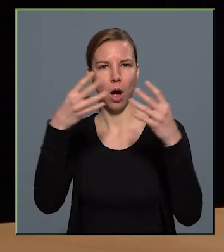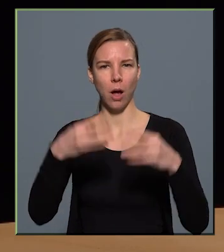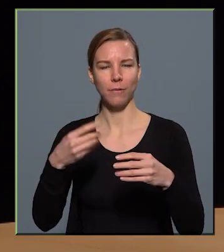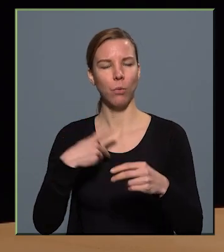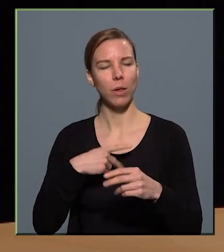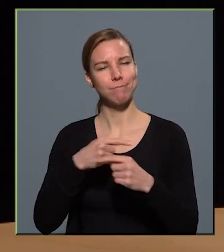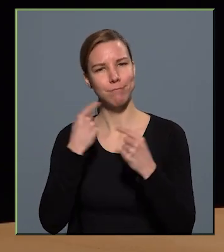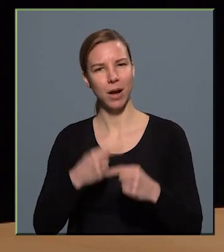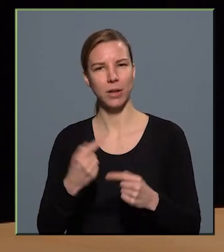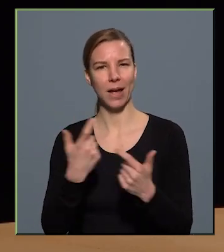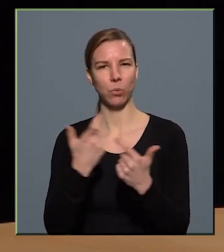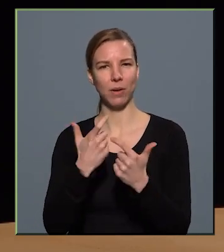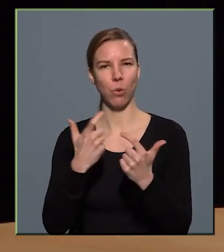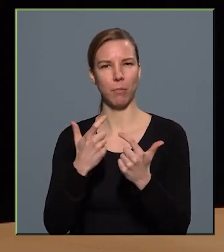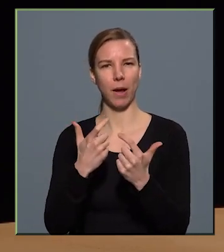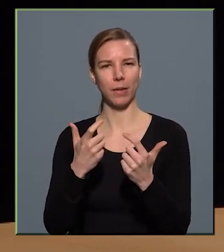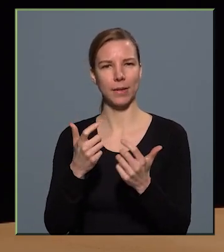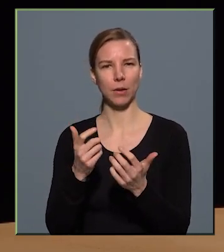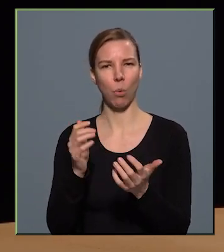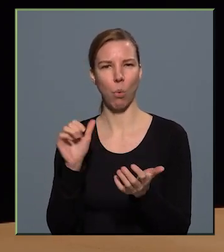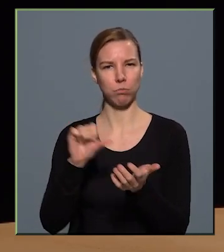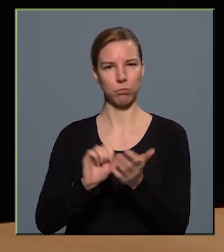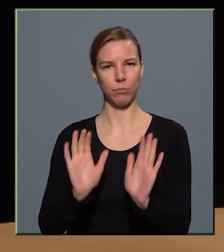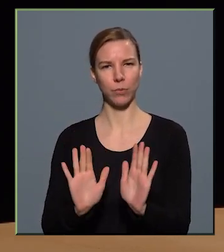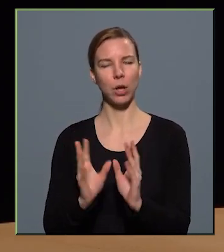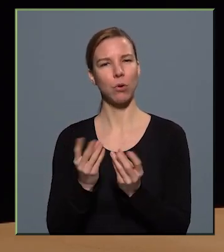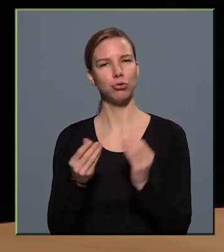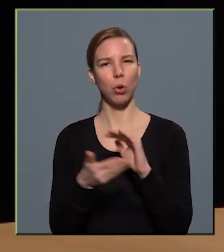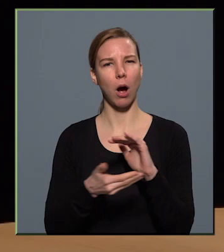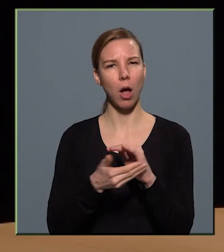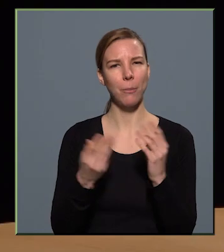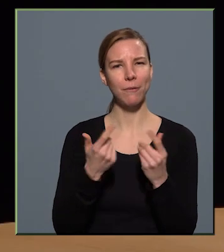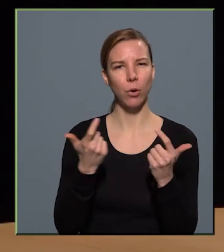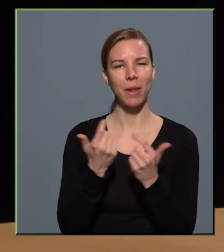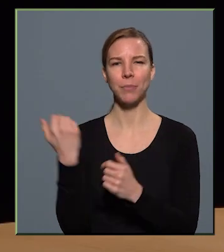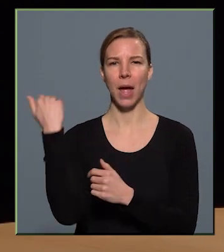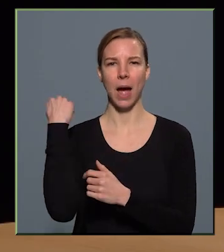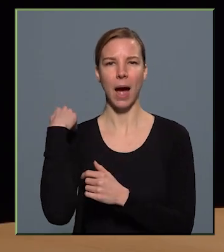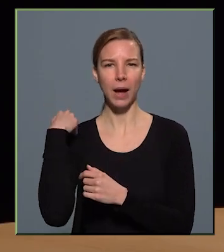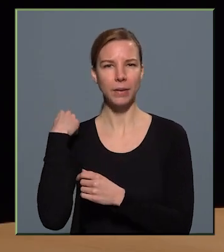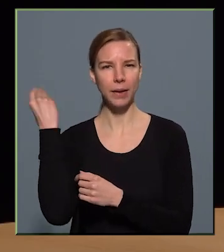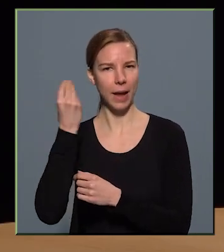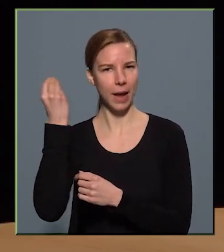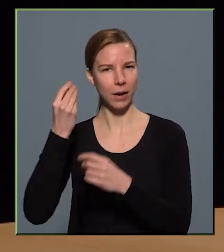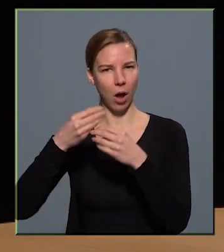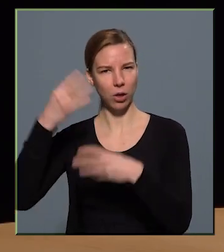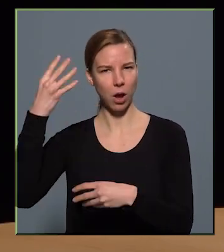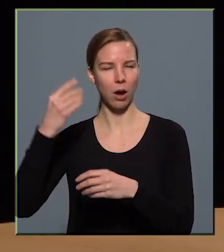információs bázis, ahol nagyon sok alapinformáció volt, nagyon sok háttéranyagot igyekeztünk gyártani. Az volt